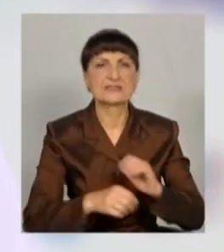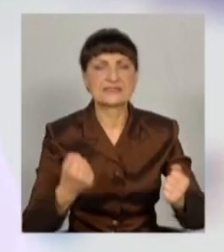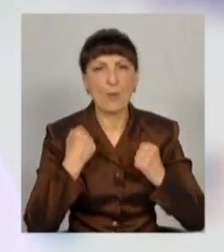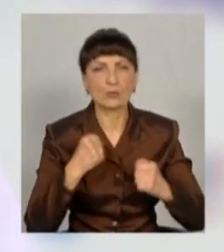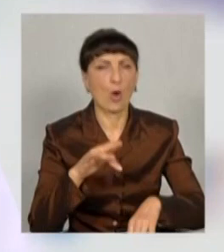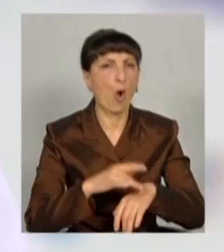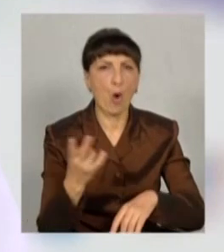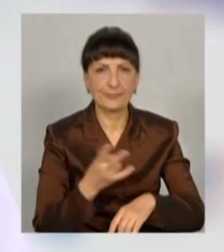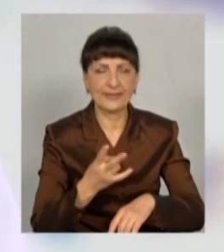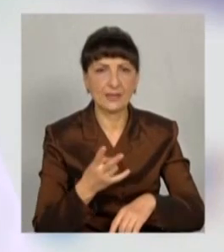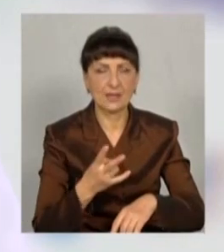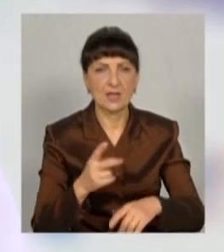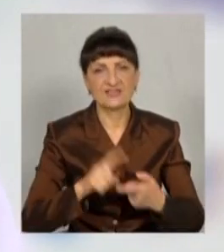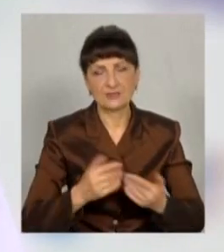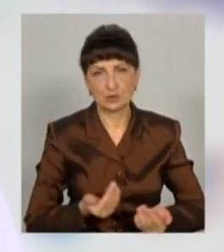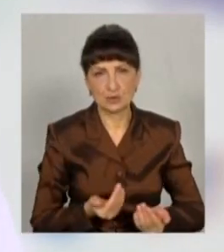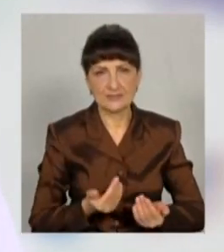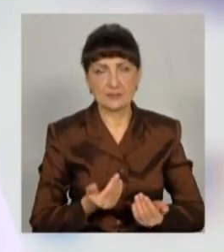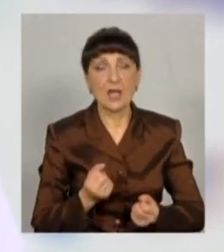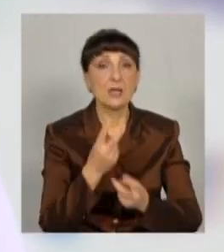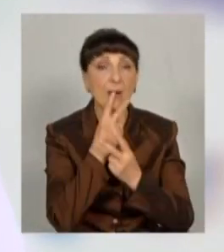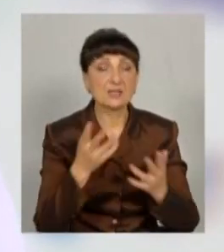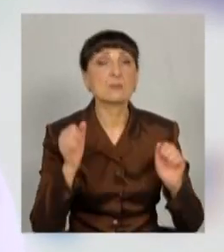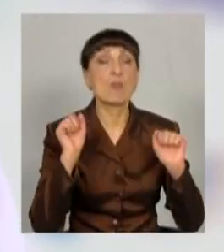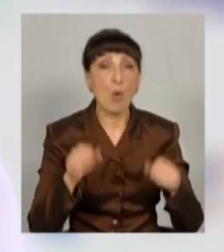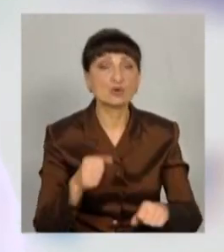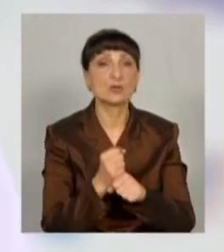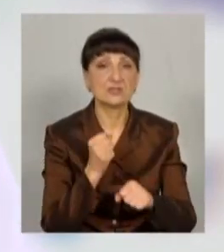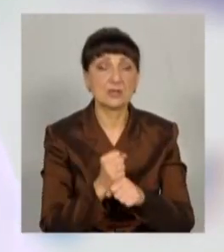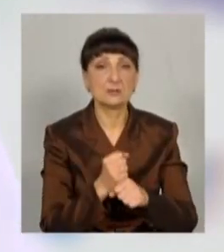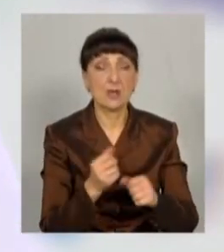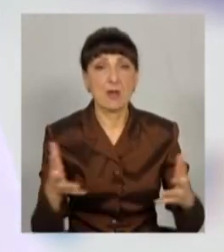как образ жизни. Ну и показать, что можно делать